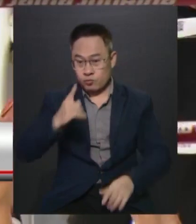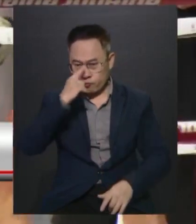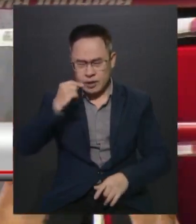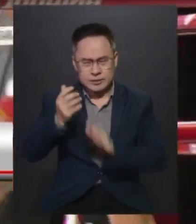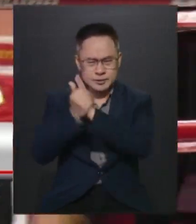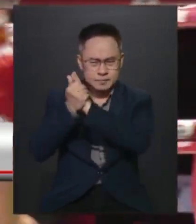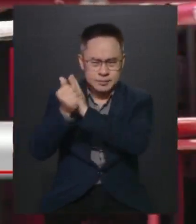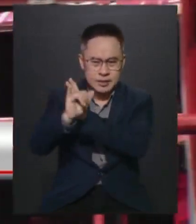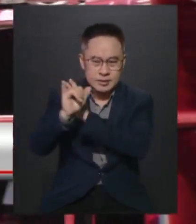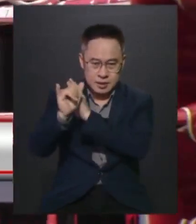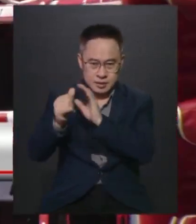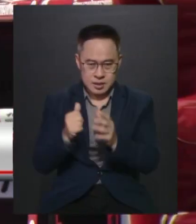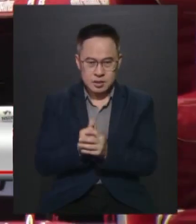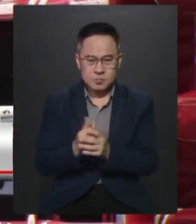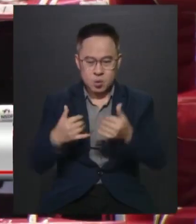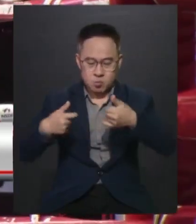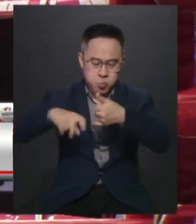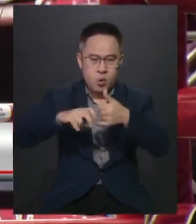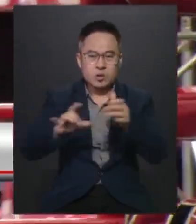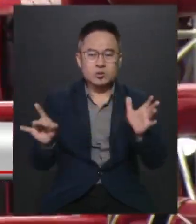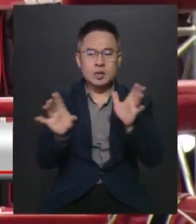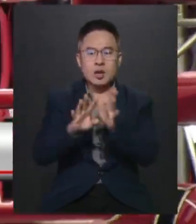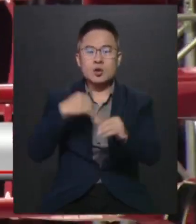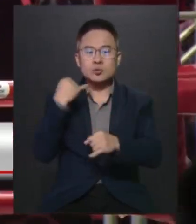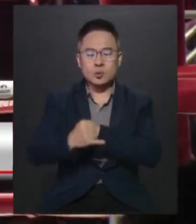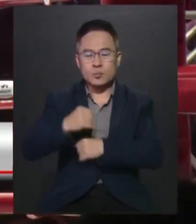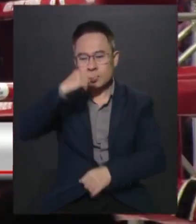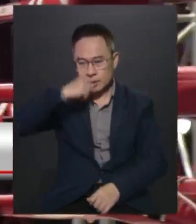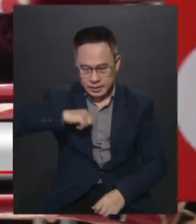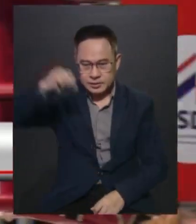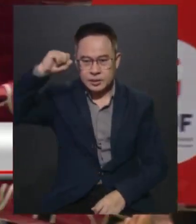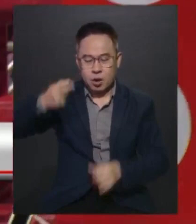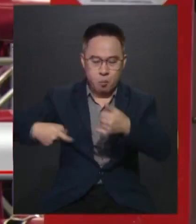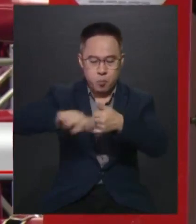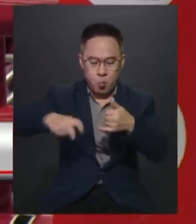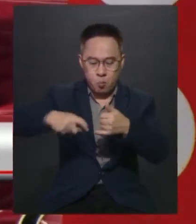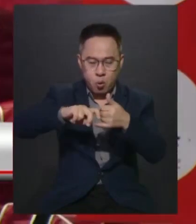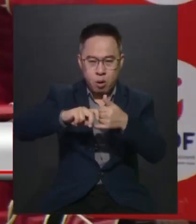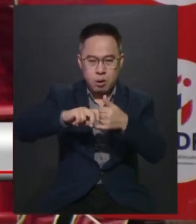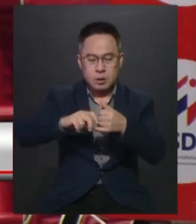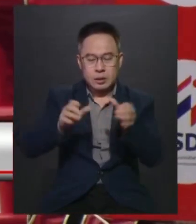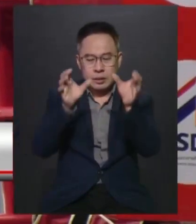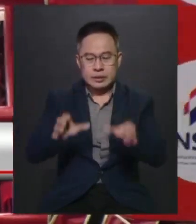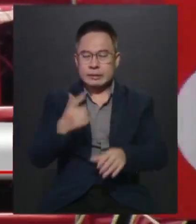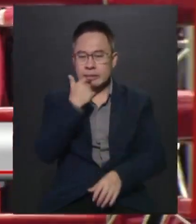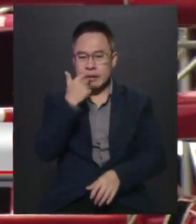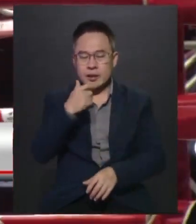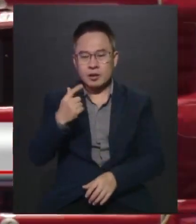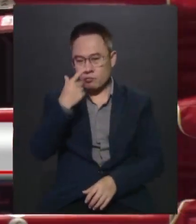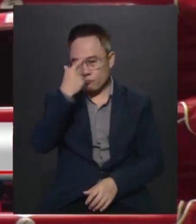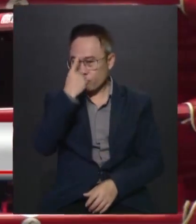ะโอ้บางทีเจอเข้าไปนี่เอาไม่อยู่นะสุดท้ายเป็นตะเภาแก้วนะครับที่สามารถเอาชนะน็อกไปได้ในการชกครั้งนี้ครับโดยหลัง